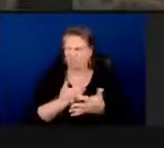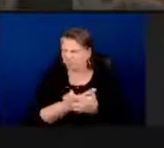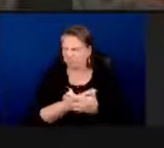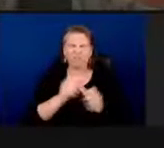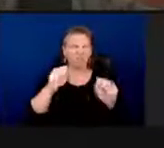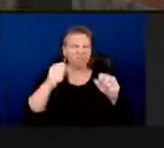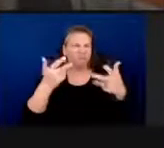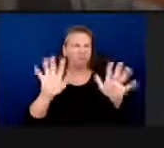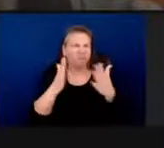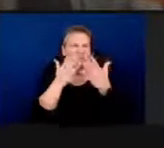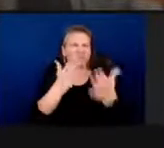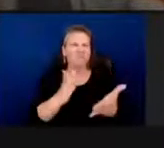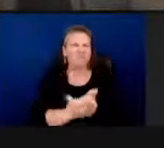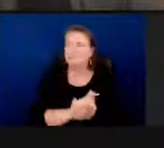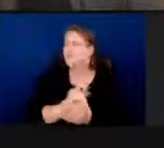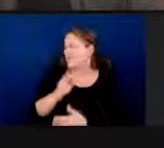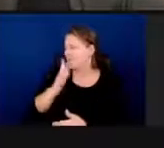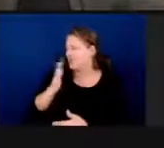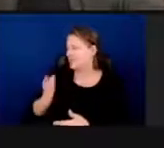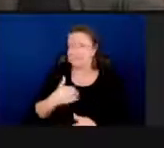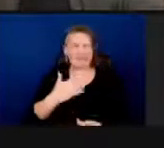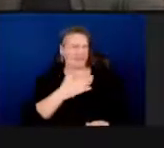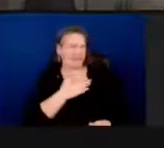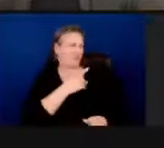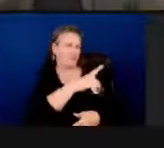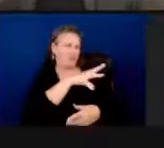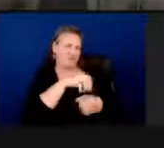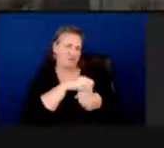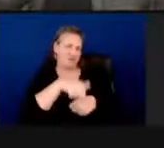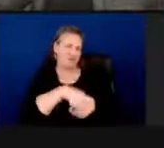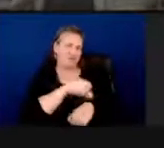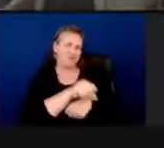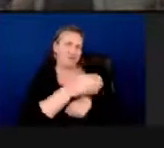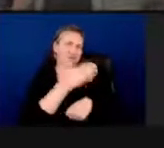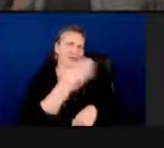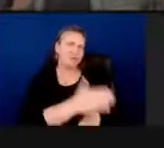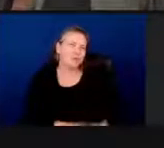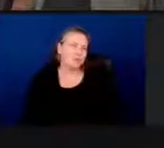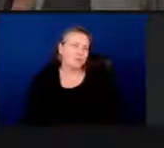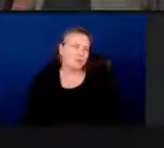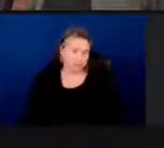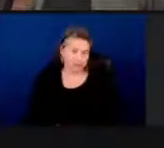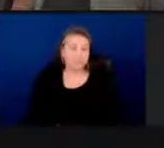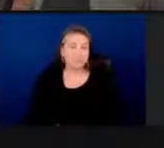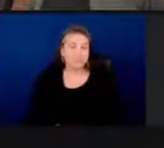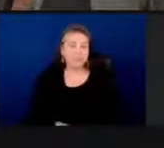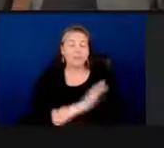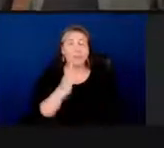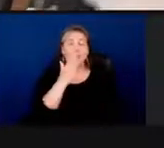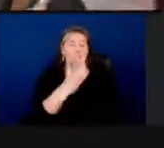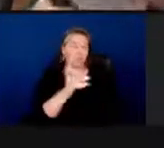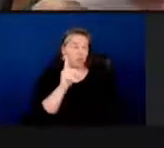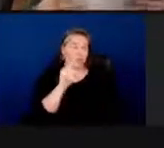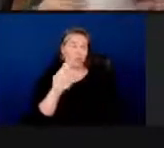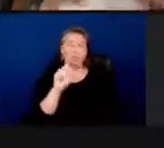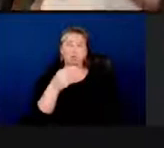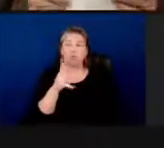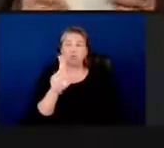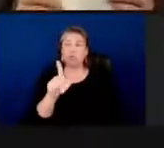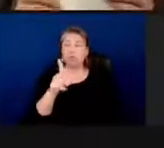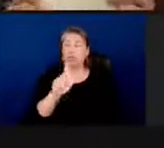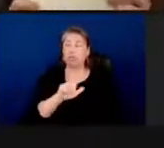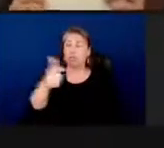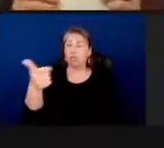kuweza kuwajulisha kuhusu mambo ambayo alichagua? Asante sana kwa ni hayo tu kwa sasa. Asante Dr. Shul.